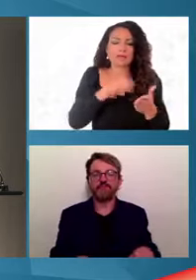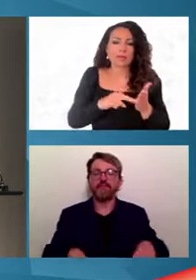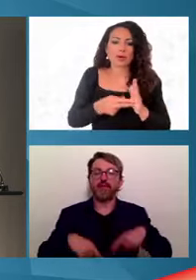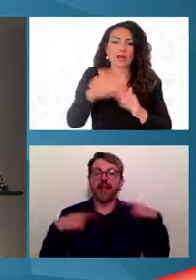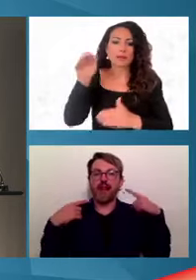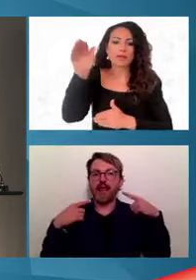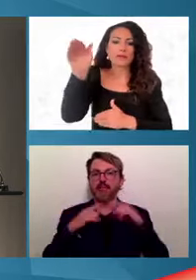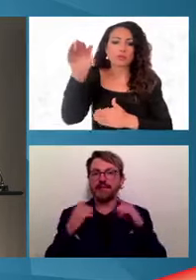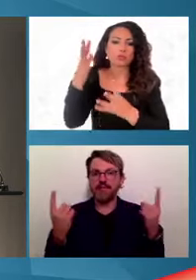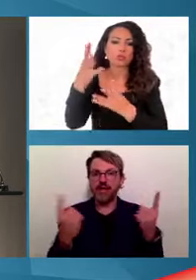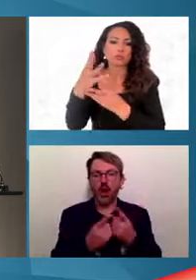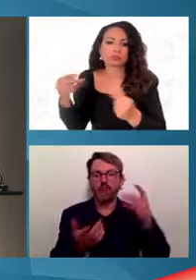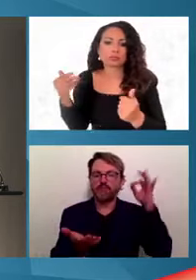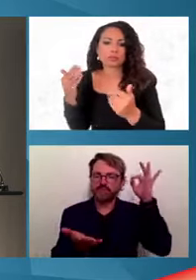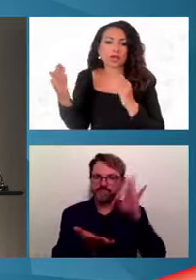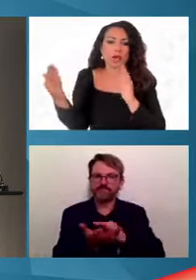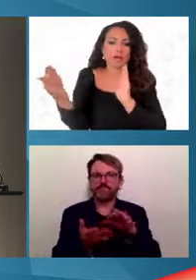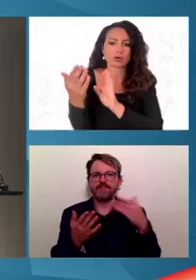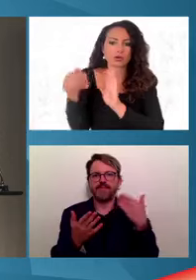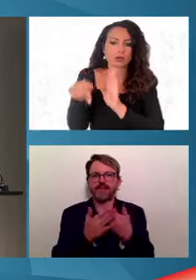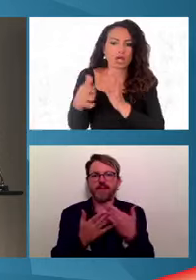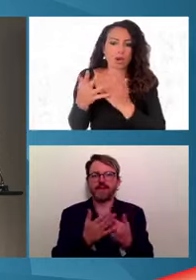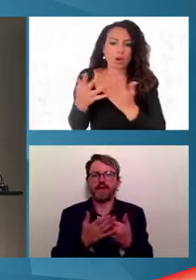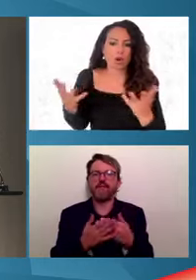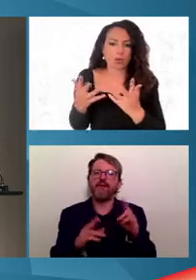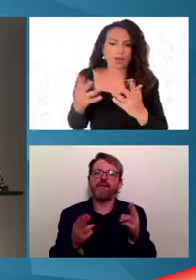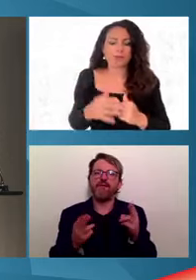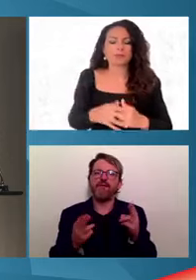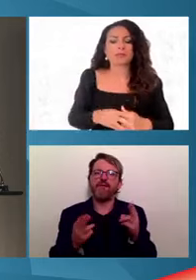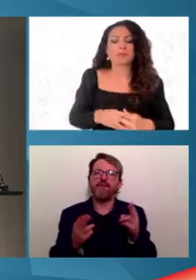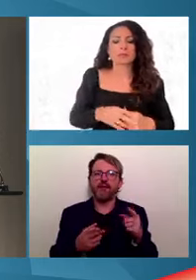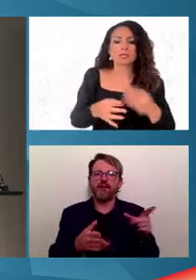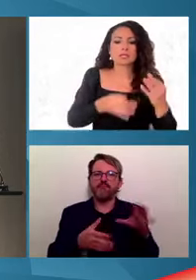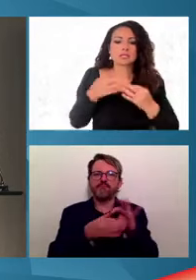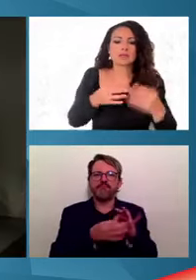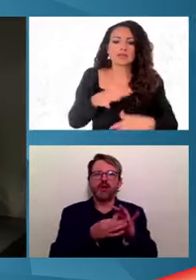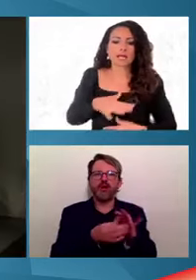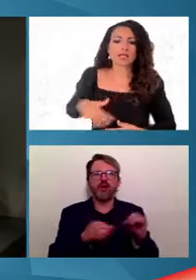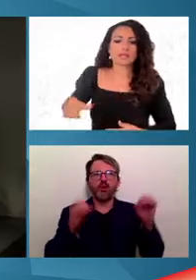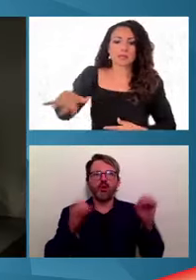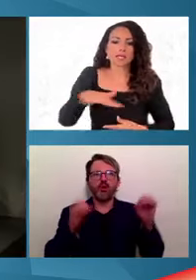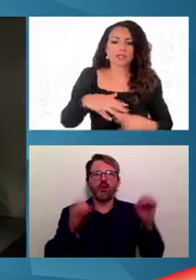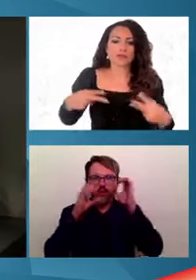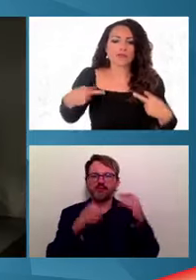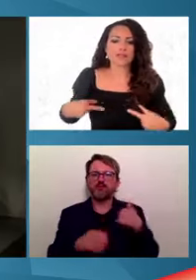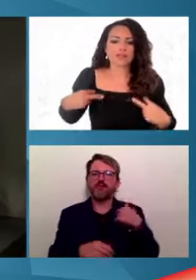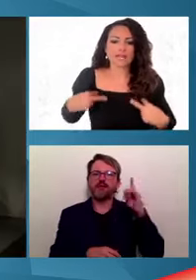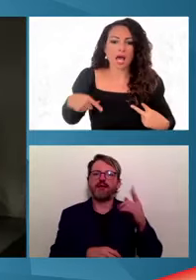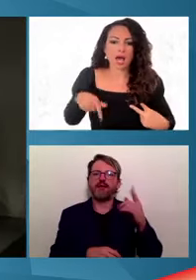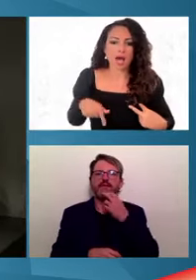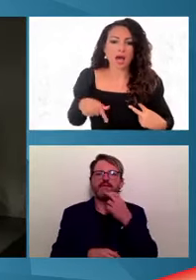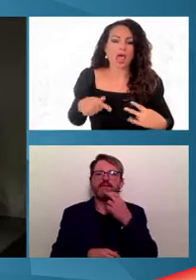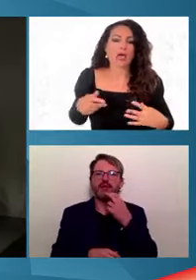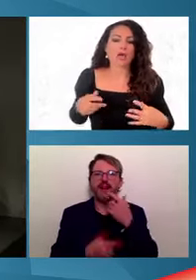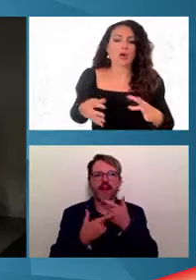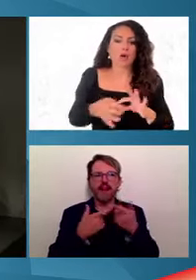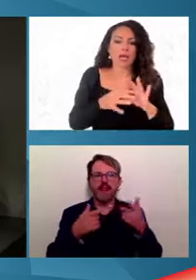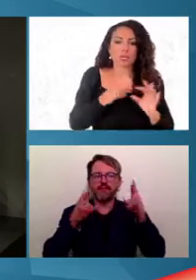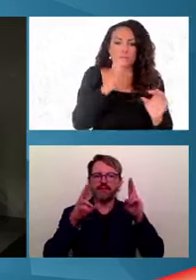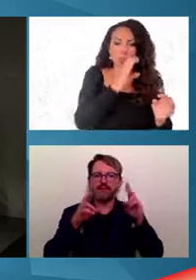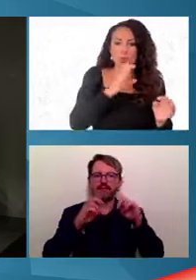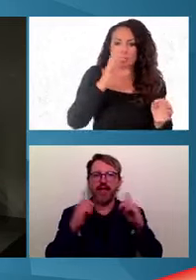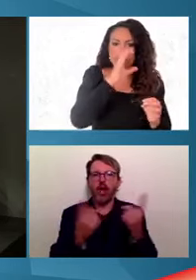Mittelpunkt, deshalb, weil in Bezug auf den Tourismus haben wir ja gesagt, wir wollen ein Lebensraum sein, in dem sich